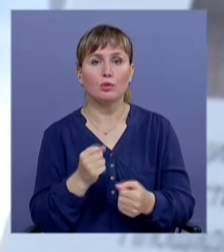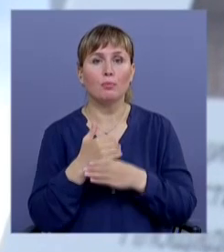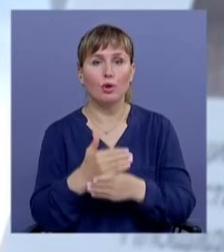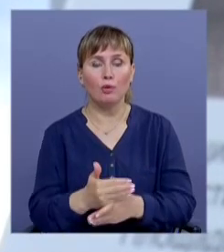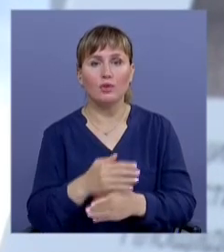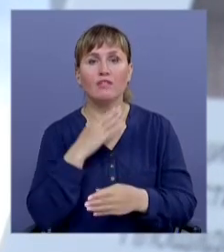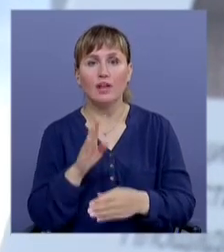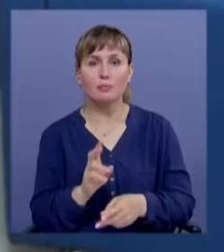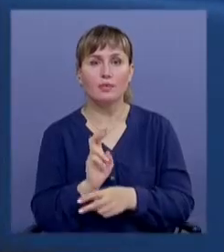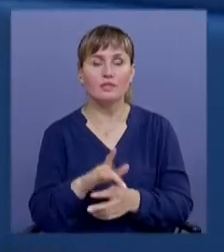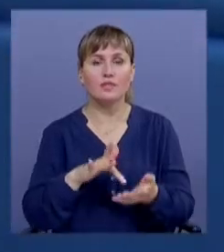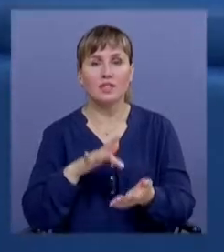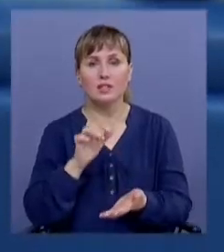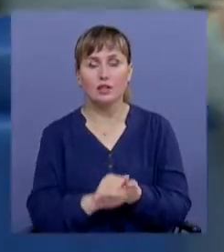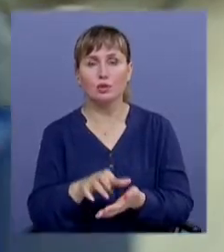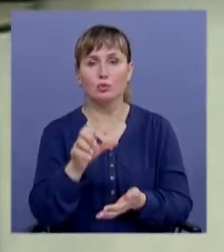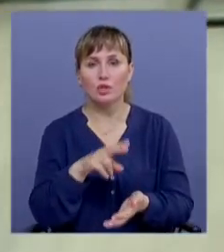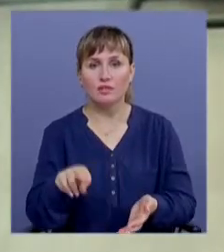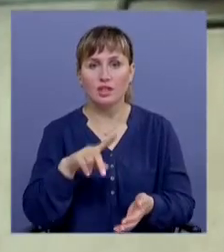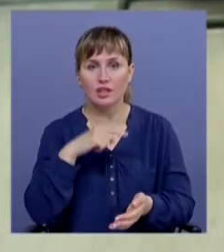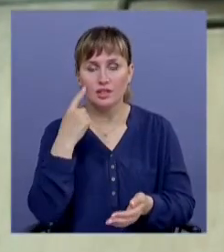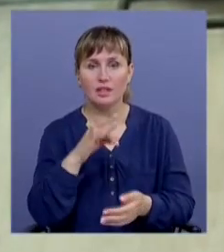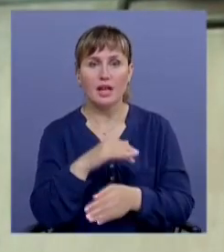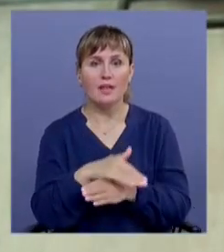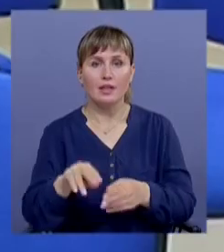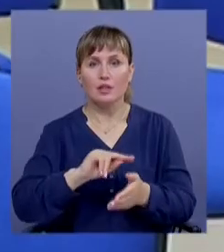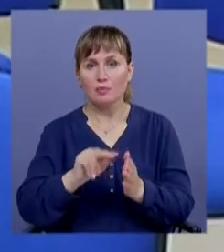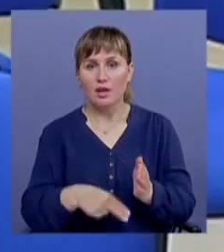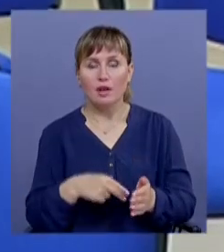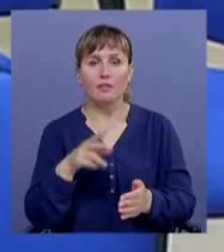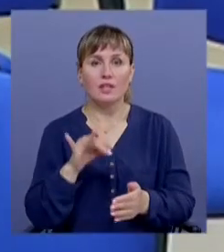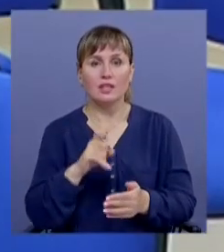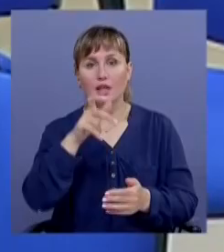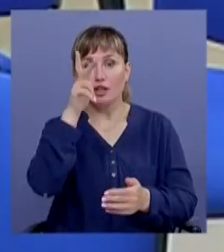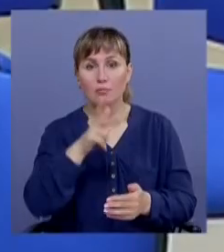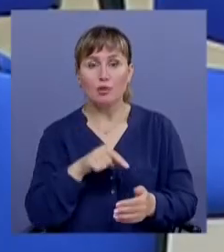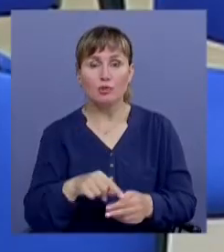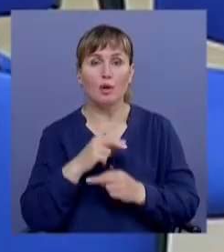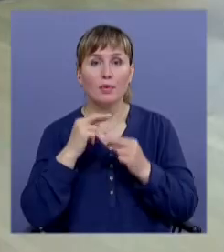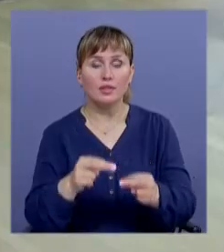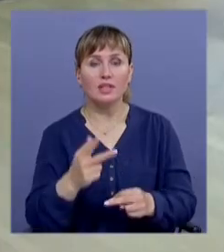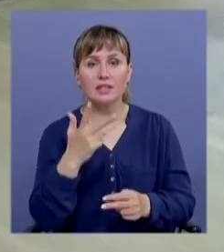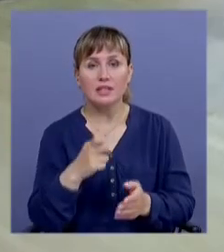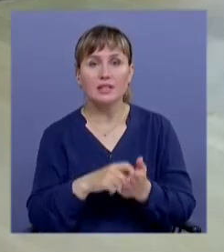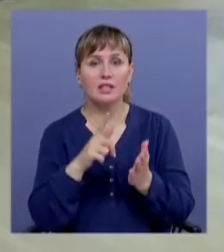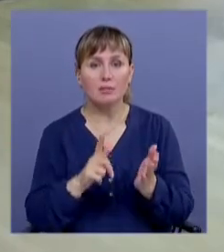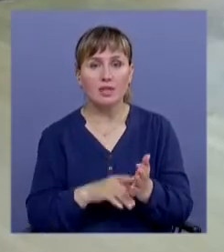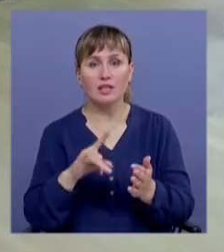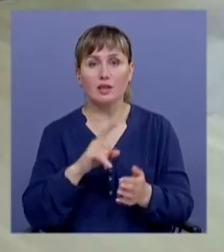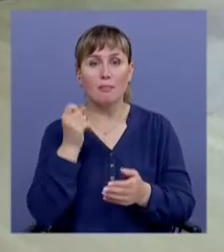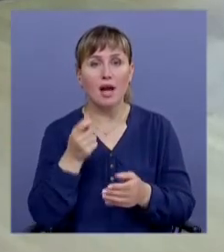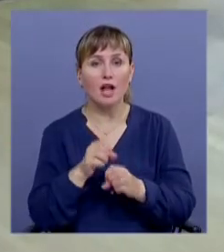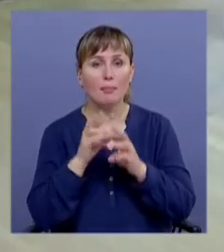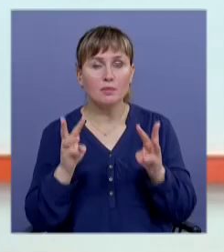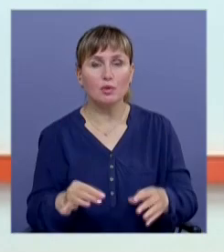достаточно прийти в центр занятости с удостоверением личности и адресной справкой. К слову, за 3 месяца сюда обратились 317 из